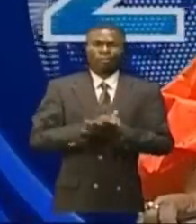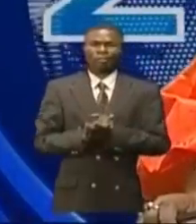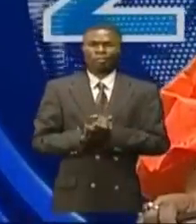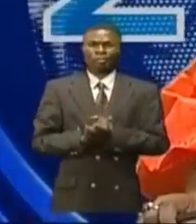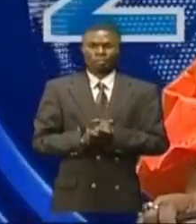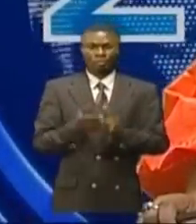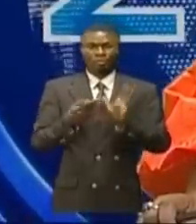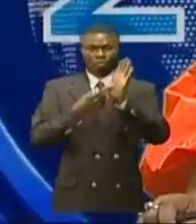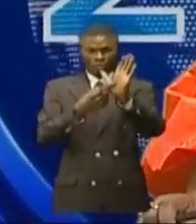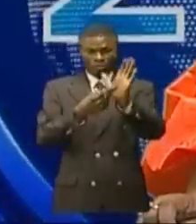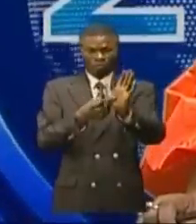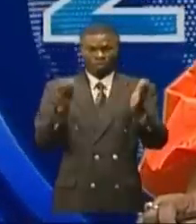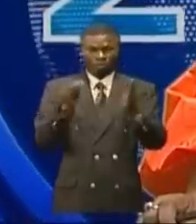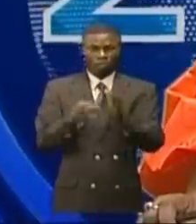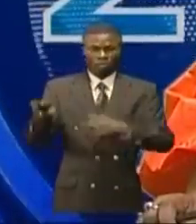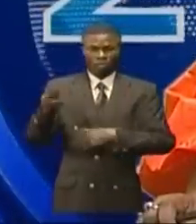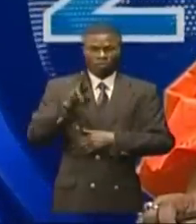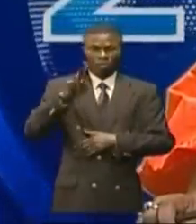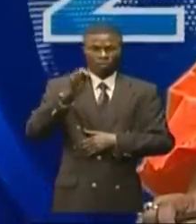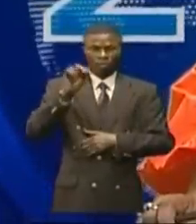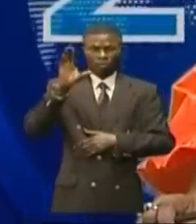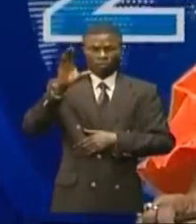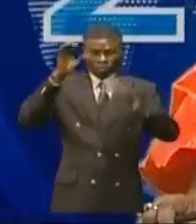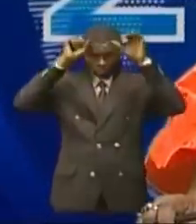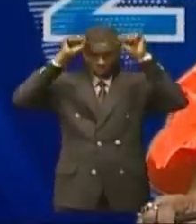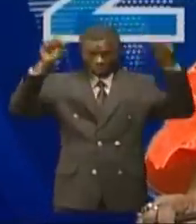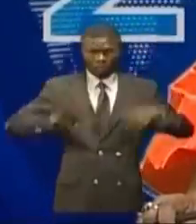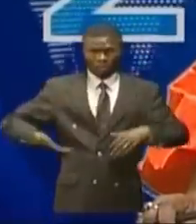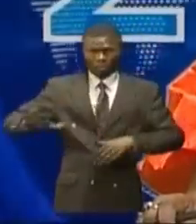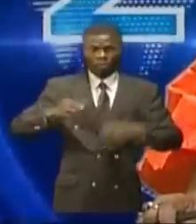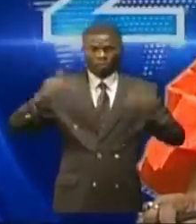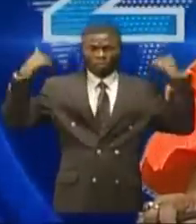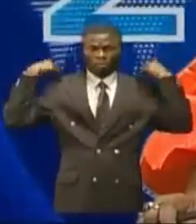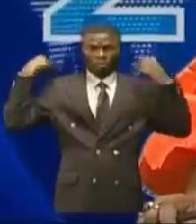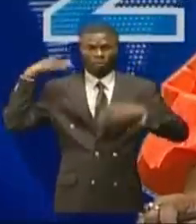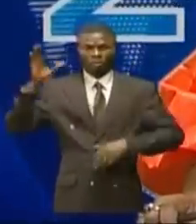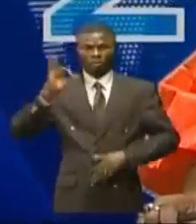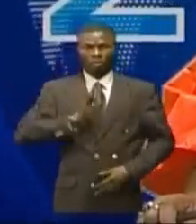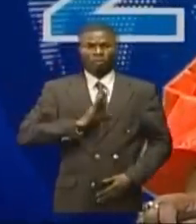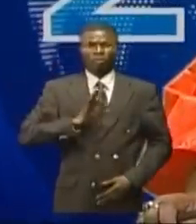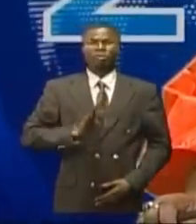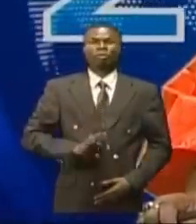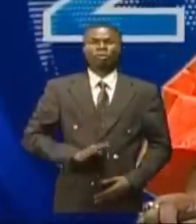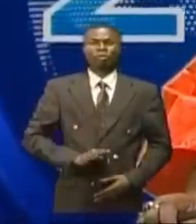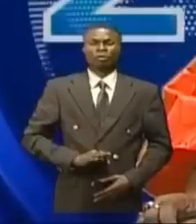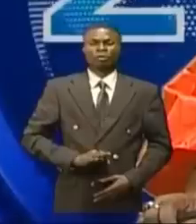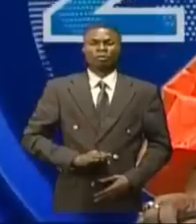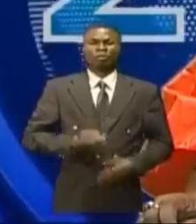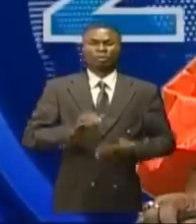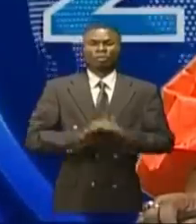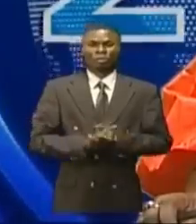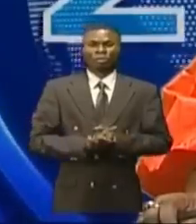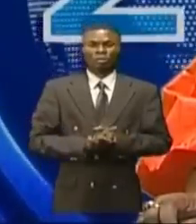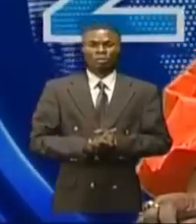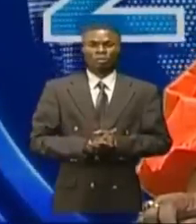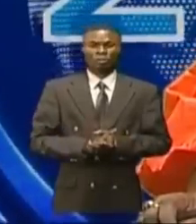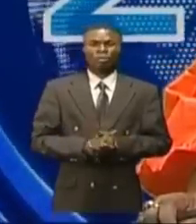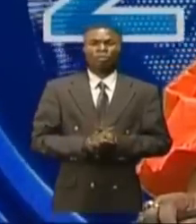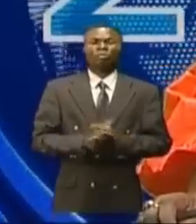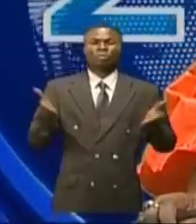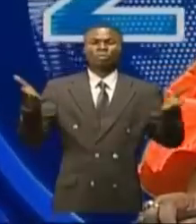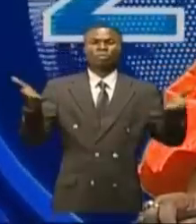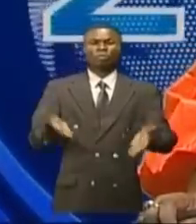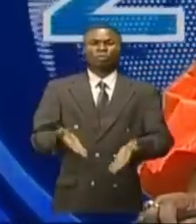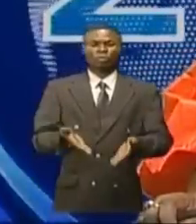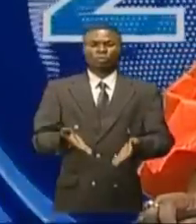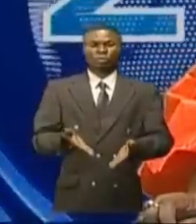suivre en exclusivité sur la RTNC, le président de la République, chef de l'État, Félix Antoine Tshisekedi Tshilombo, a répondu aux